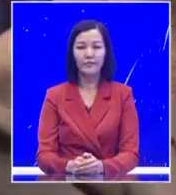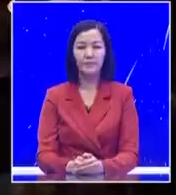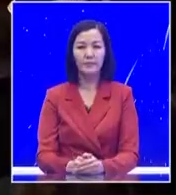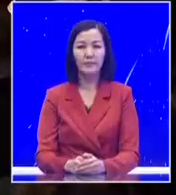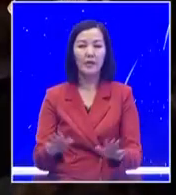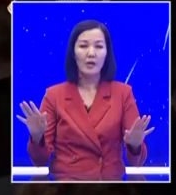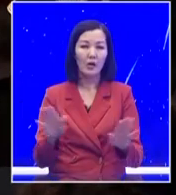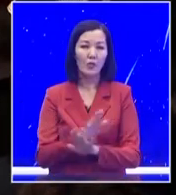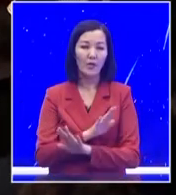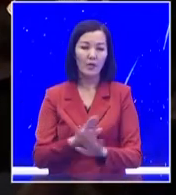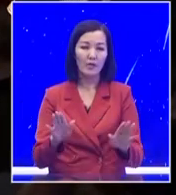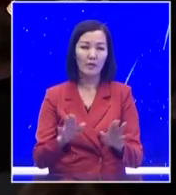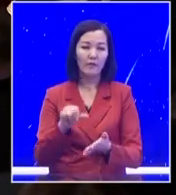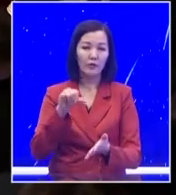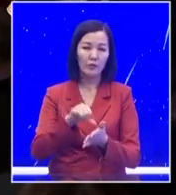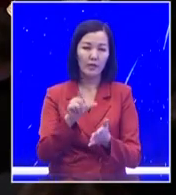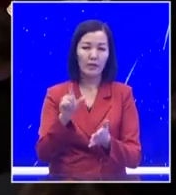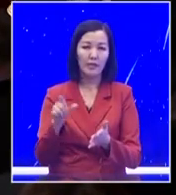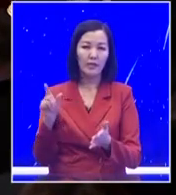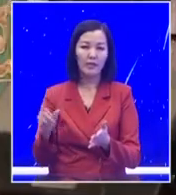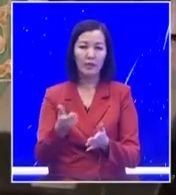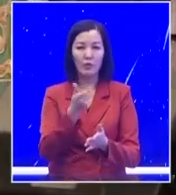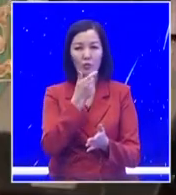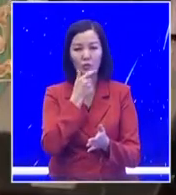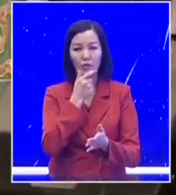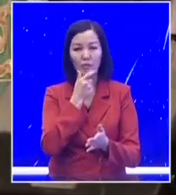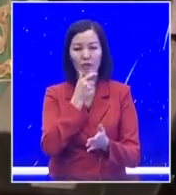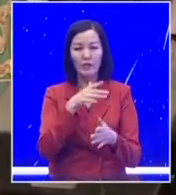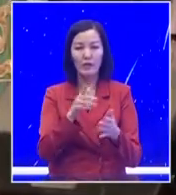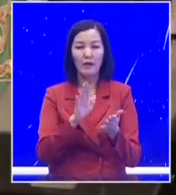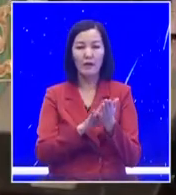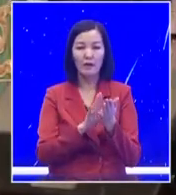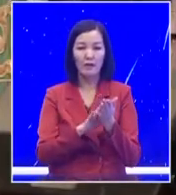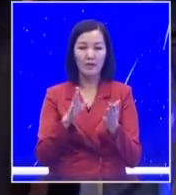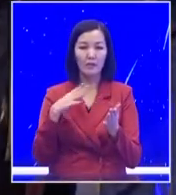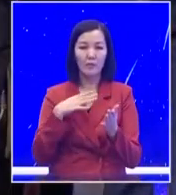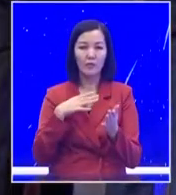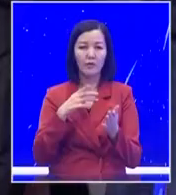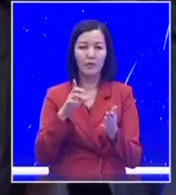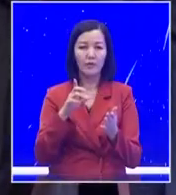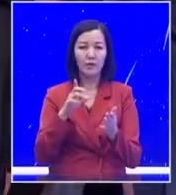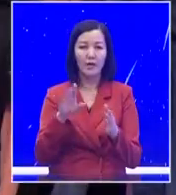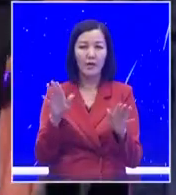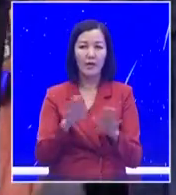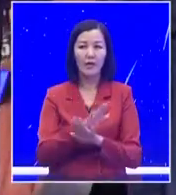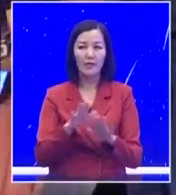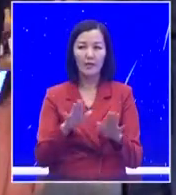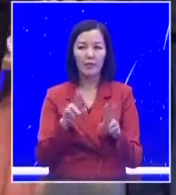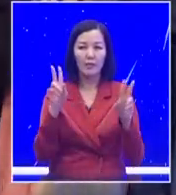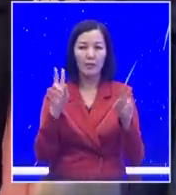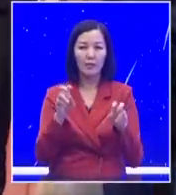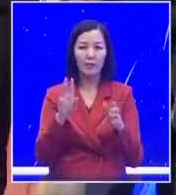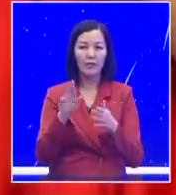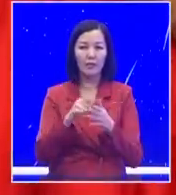Әуелете ән шырқаған өнерпаздар көрермендердің ыстық ықыласына бөленді. Ескелді ауданынан келген бастау квинтеті эстрадалық ән айту номинациясында